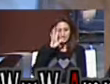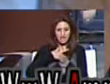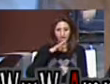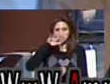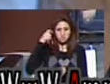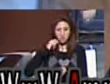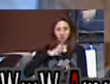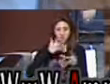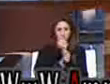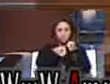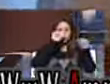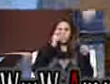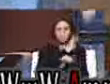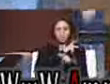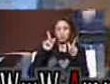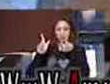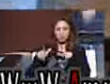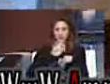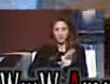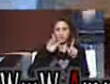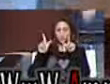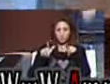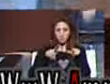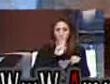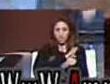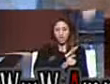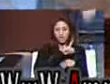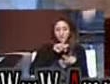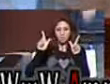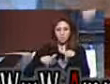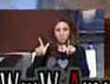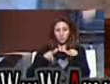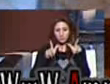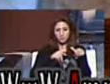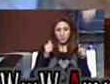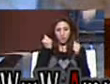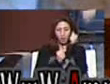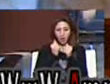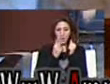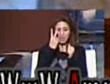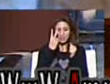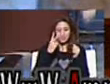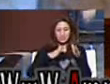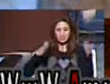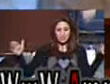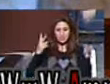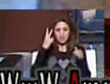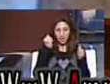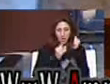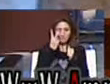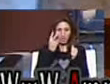ذلك تم بعد نجاح دورية تابعة للقوات المسلحة من ضبط سيارتين تويوتا دبل